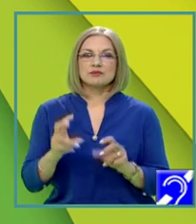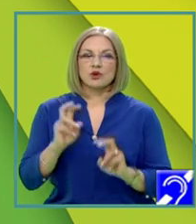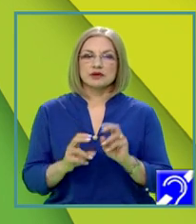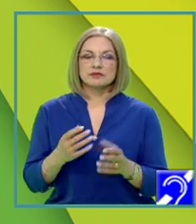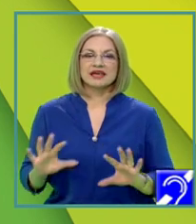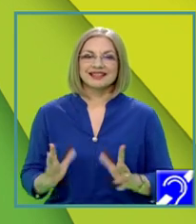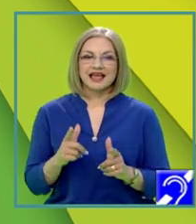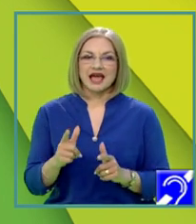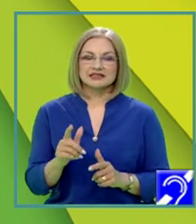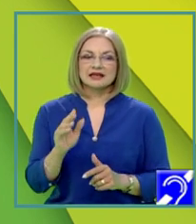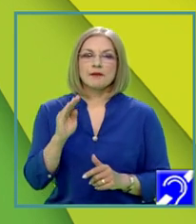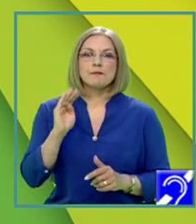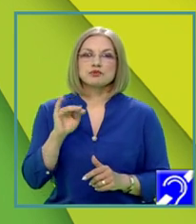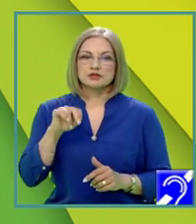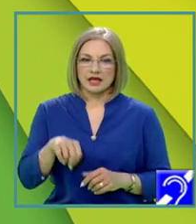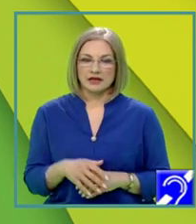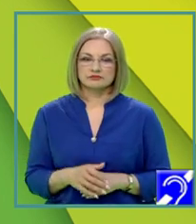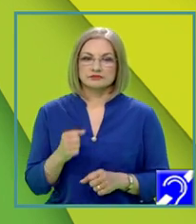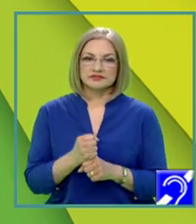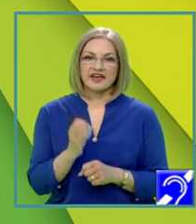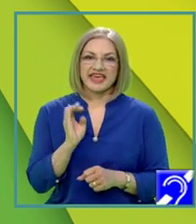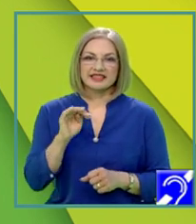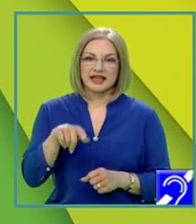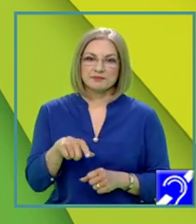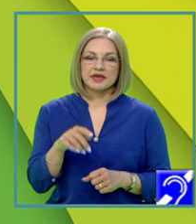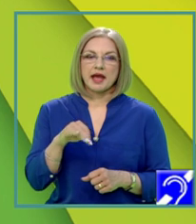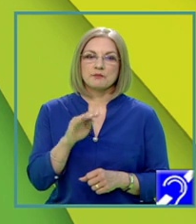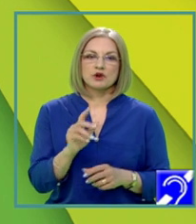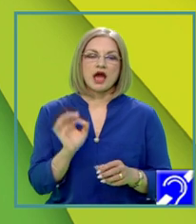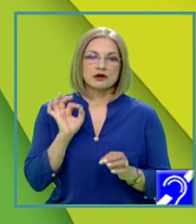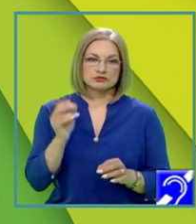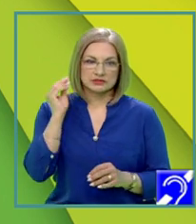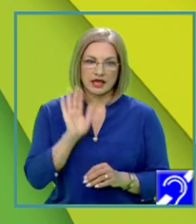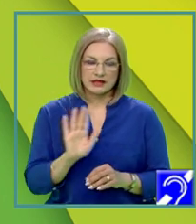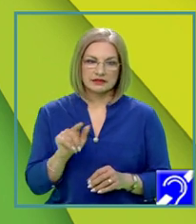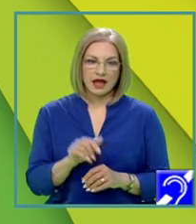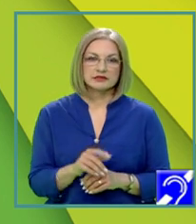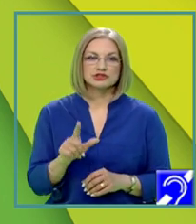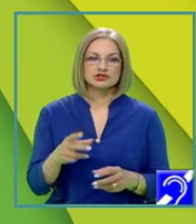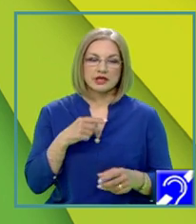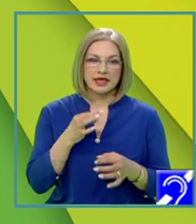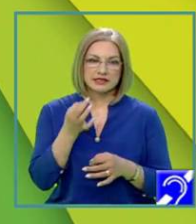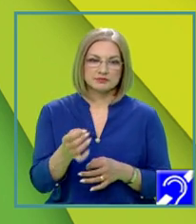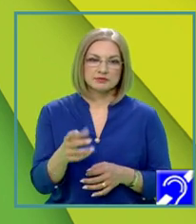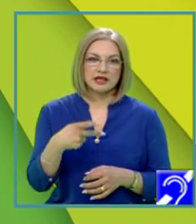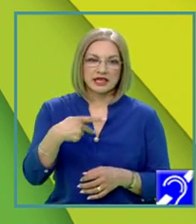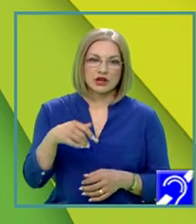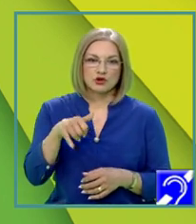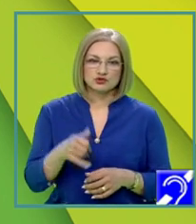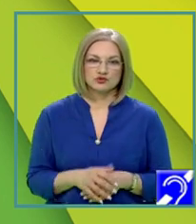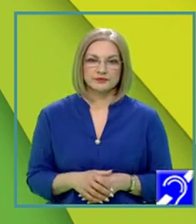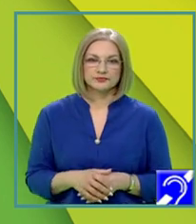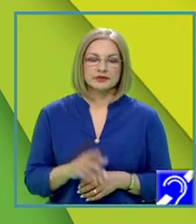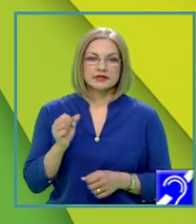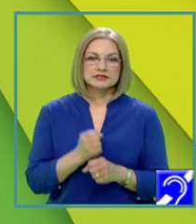butanului avem de calculat entalpia molară de formare standarde anormal butanului exprimată în chiloți și Oli utilizând